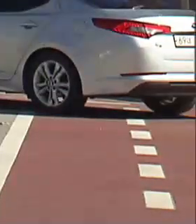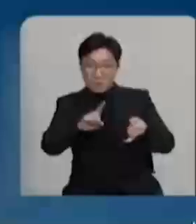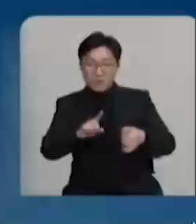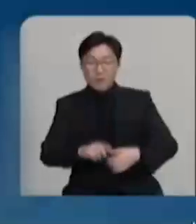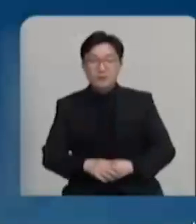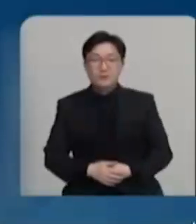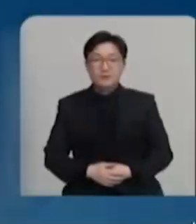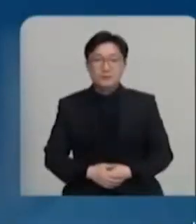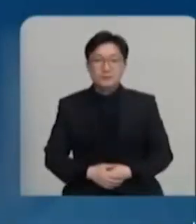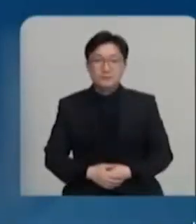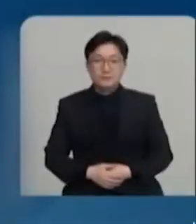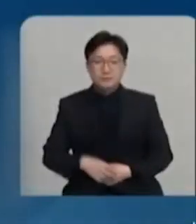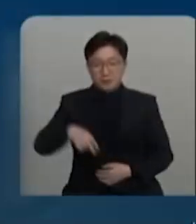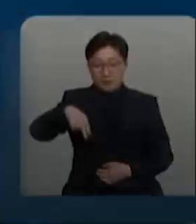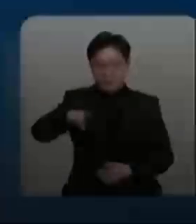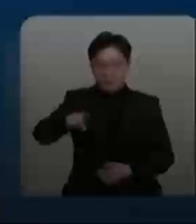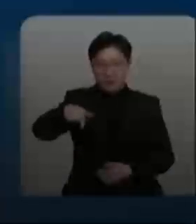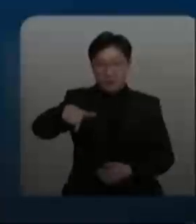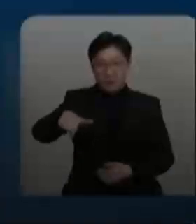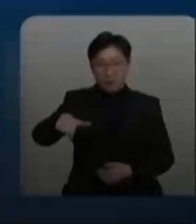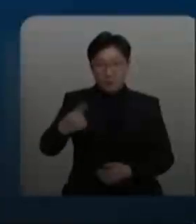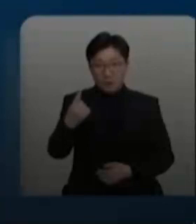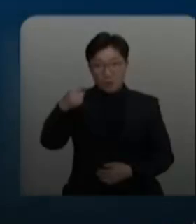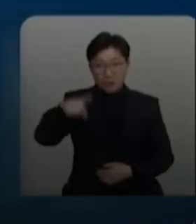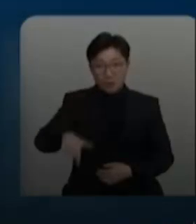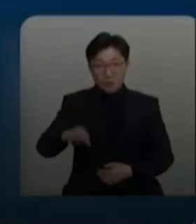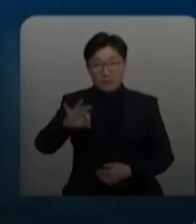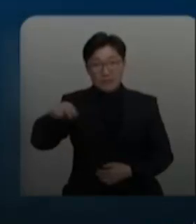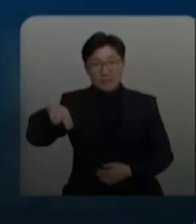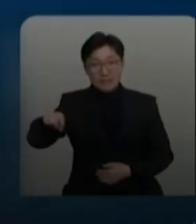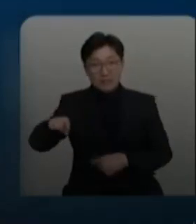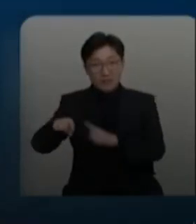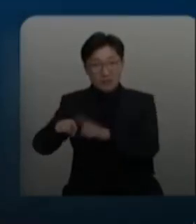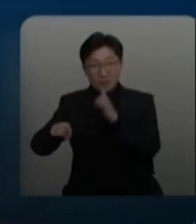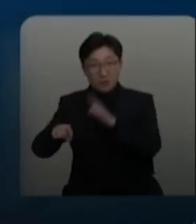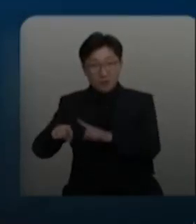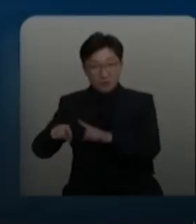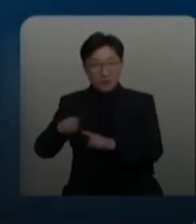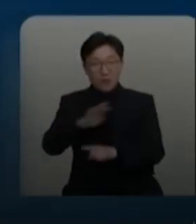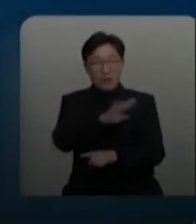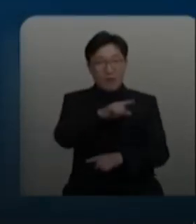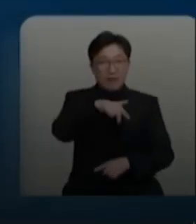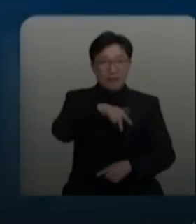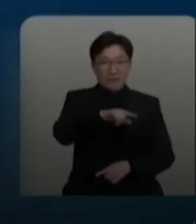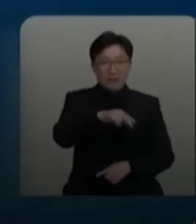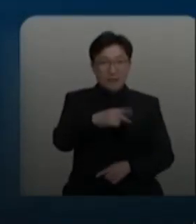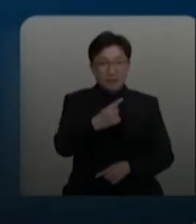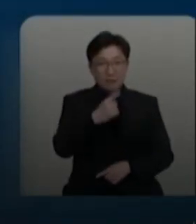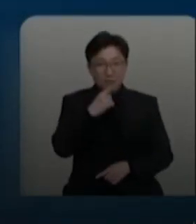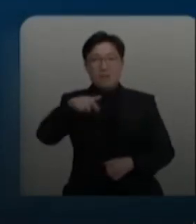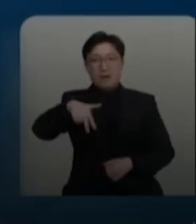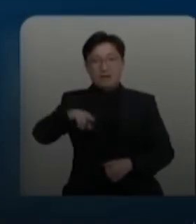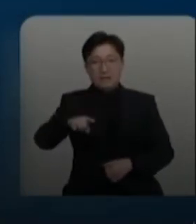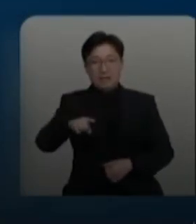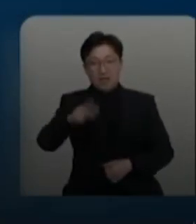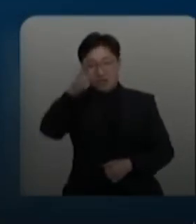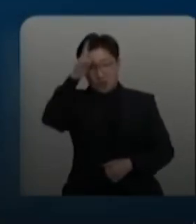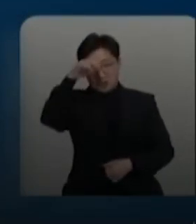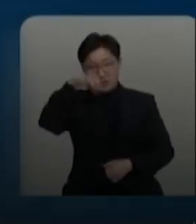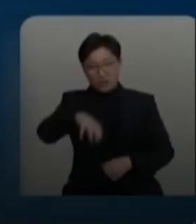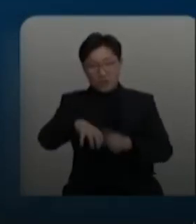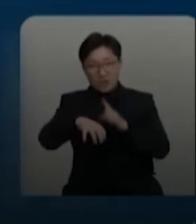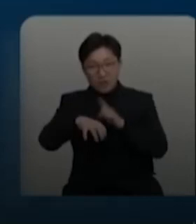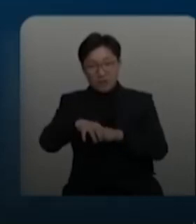약속했습니다. 서곡에서 이석까지 또 쓰곡에서 백제로까지 고속화도로를 개통하고